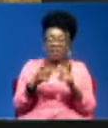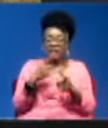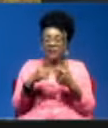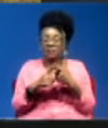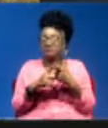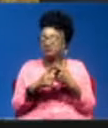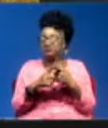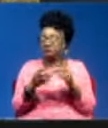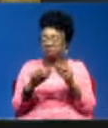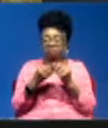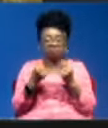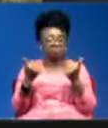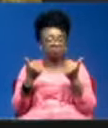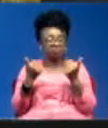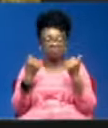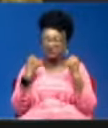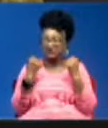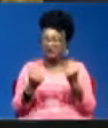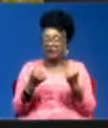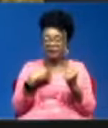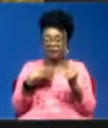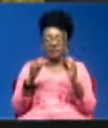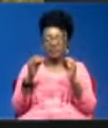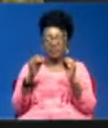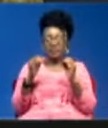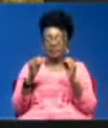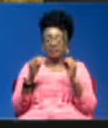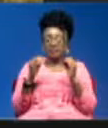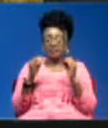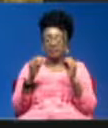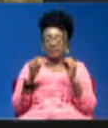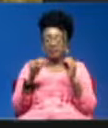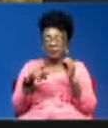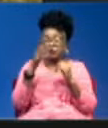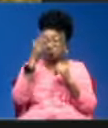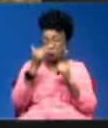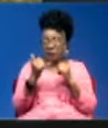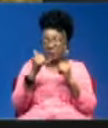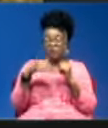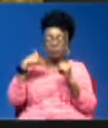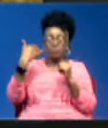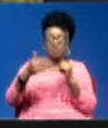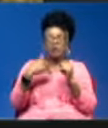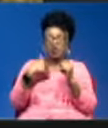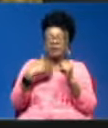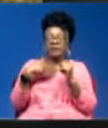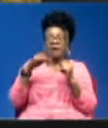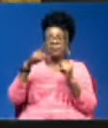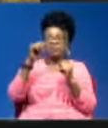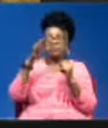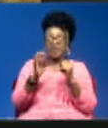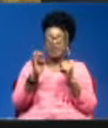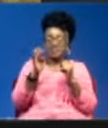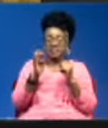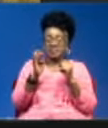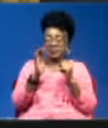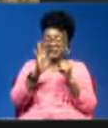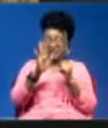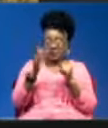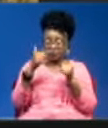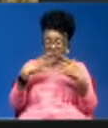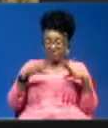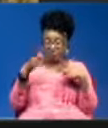na hawatakuwa na nguvu na wanakimbia muda mbaya sana. Kwa hivyo ndio unaonanga kuna pace setter ama wale watu wanakucontrol hiyo